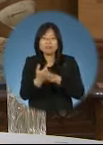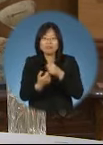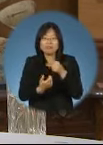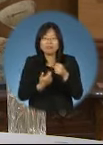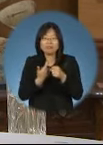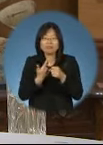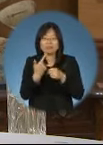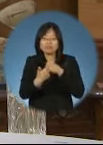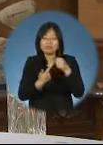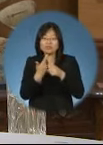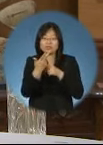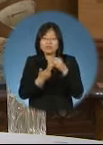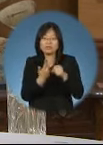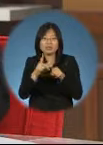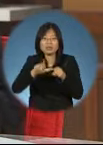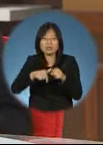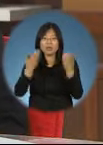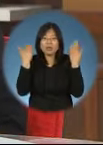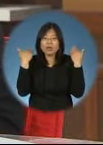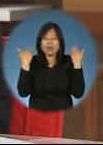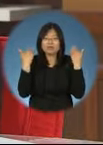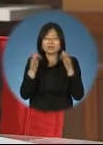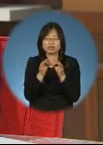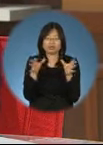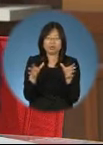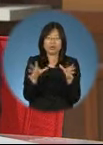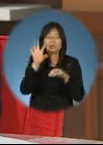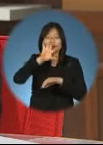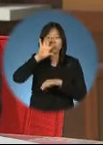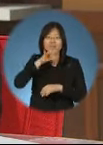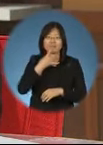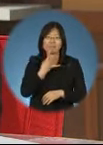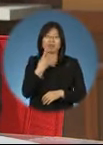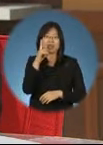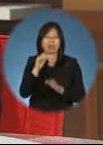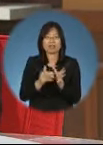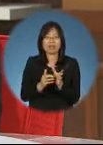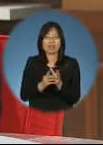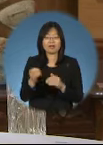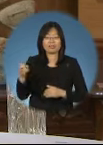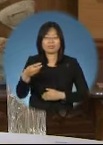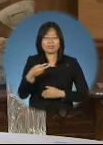세월이 흐릅니다, 그 예, 사이에. 그때는 이제 연습만 한 거죠. 그러니까요. 그러면서 또